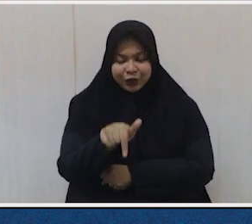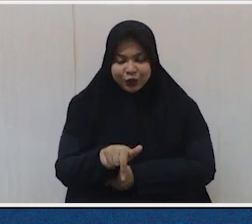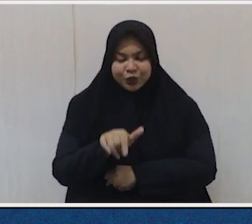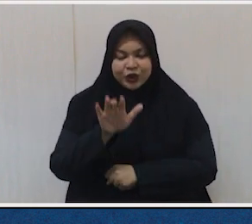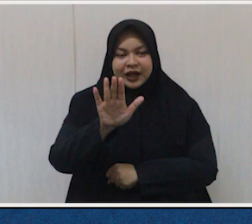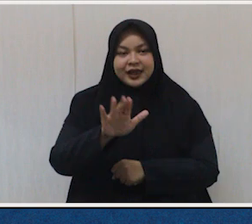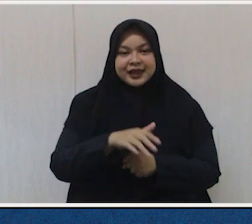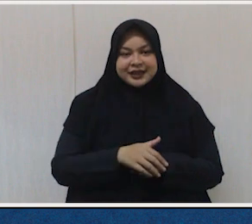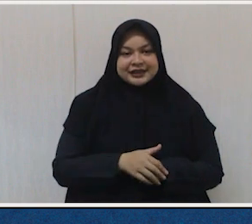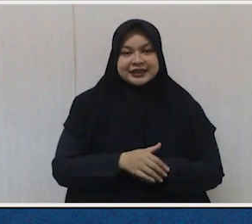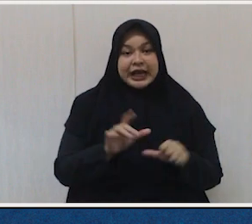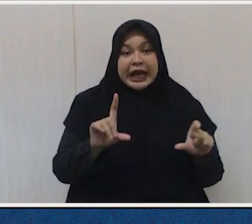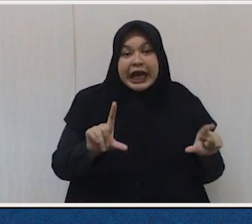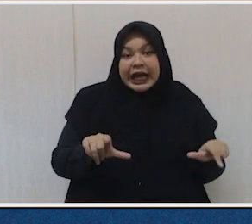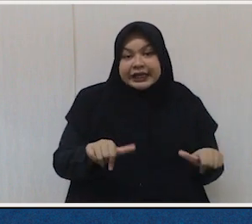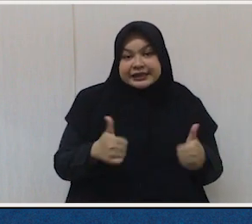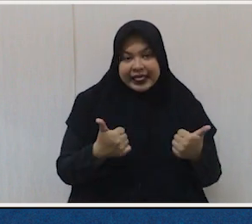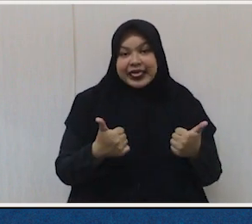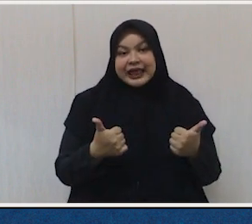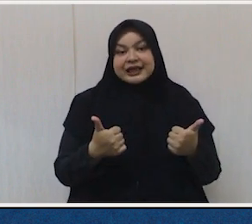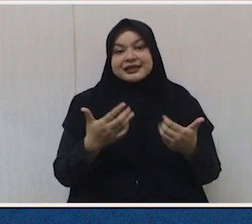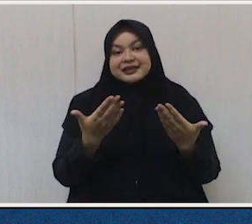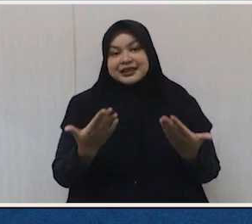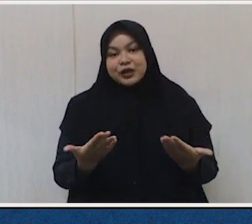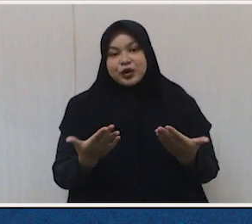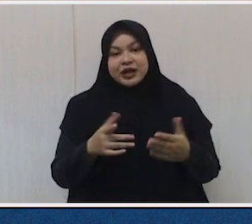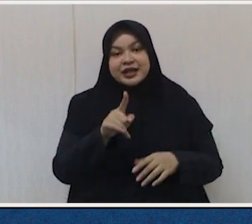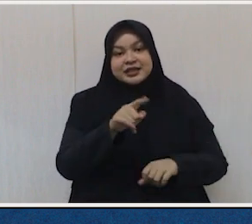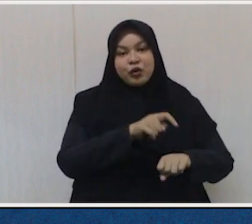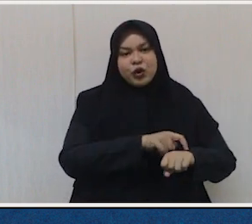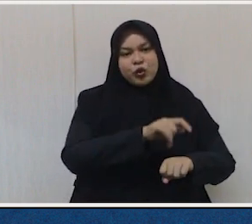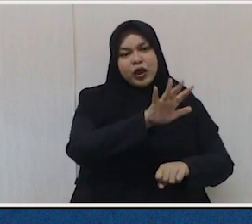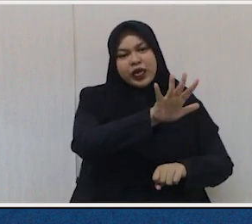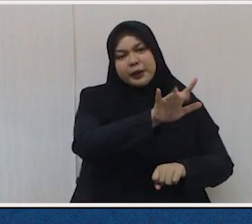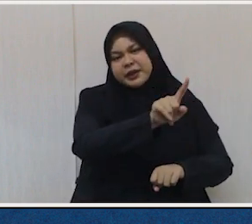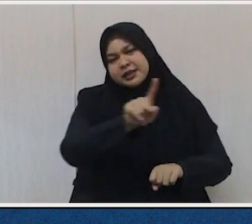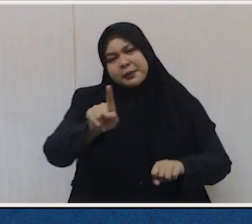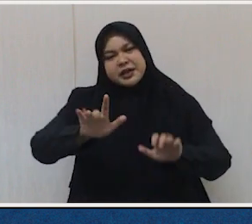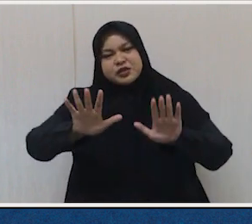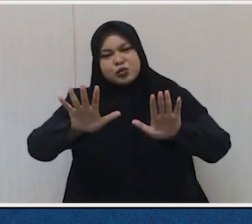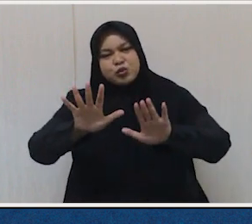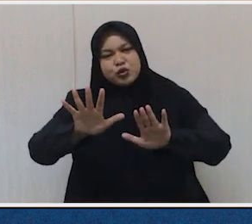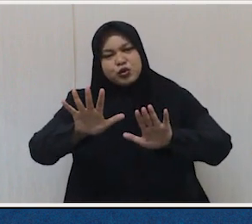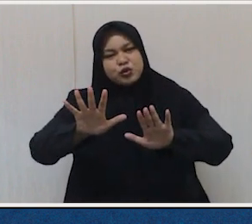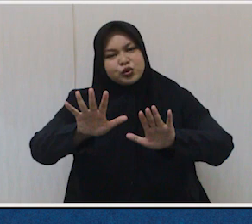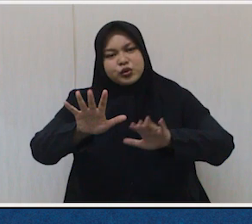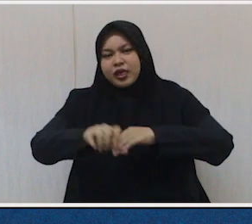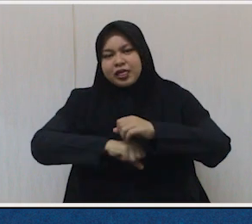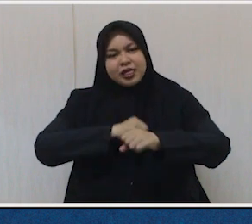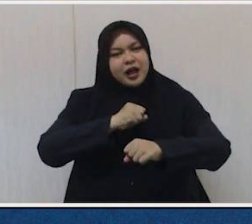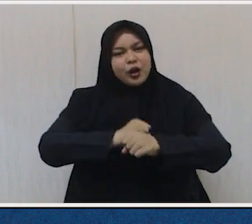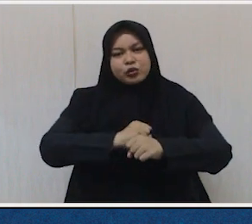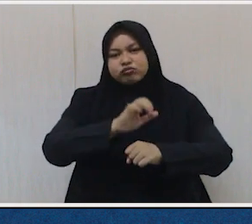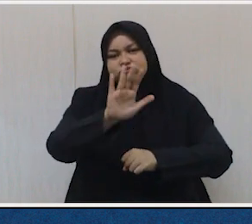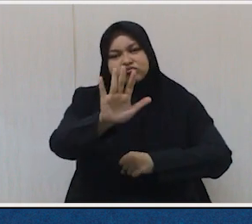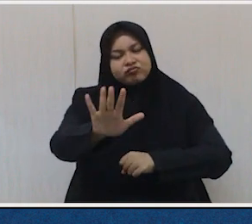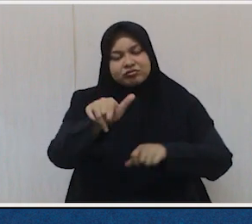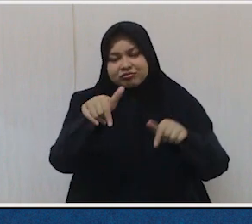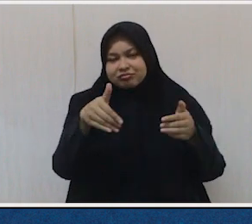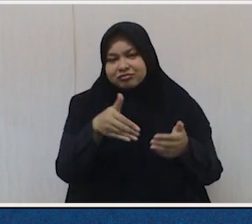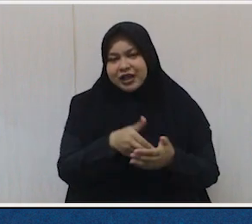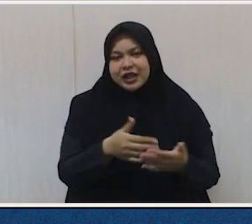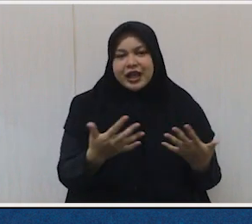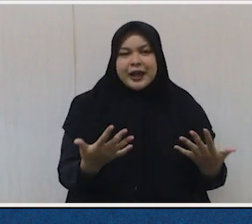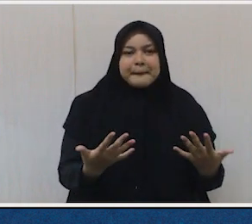dan nanti ee buahnya mungkin di satu waktu di 5 sampai 10 tahun lagi ee